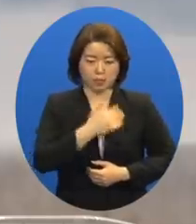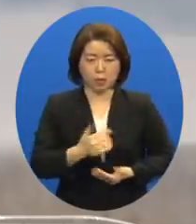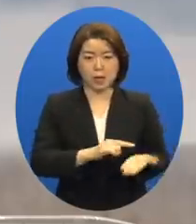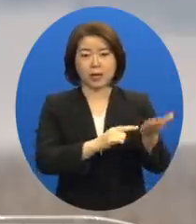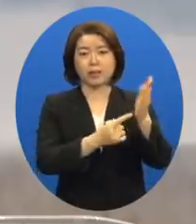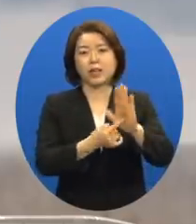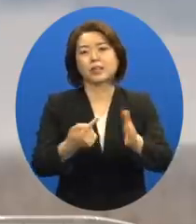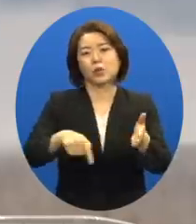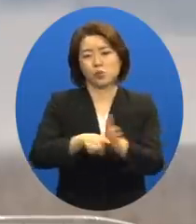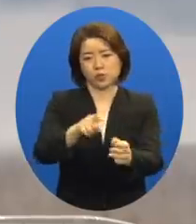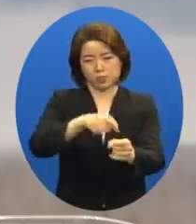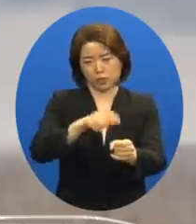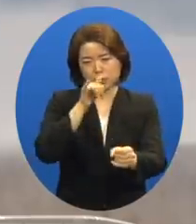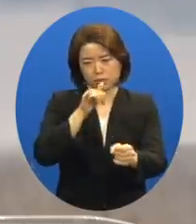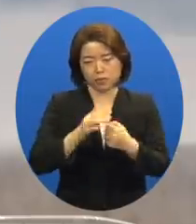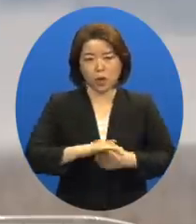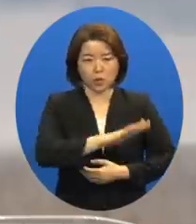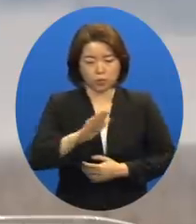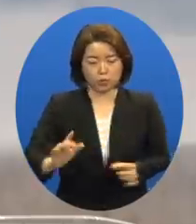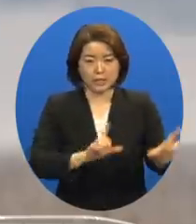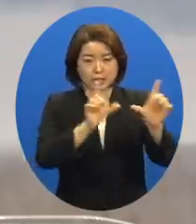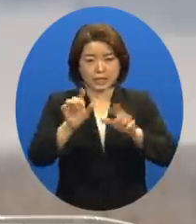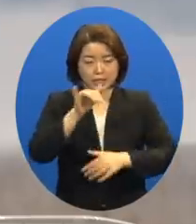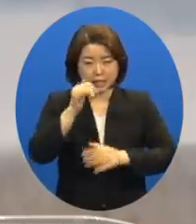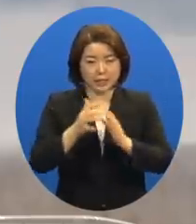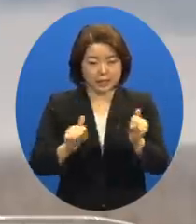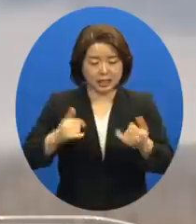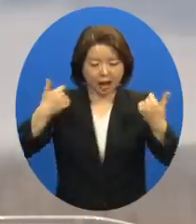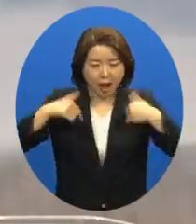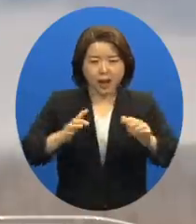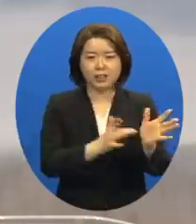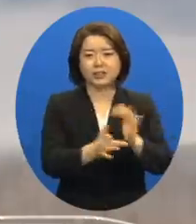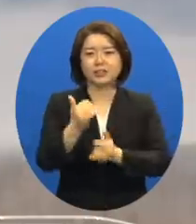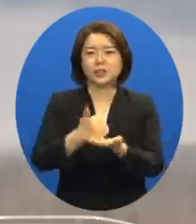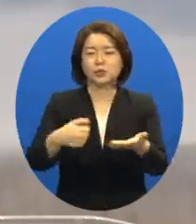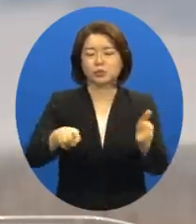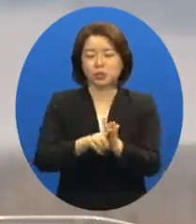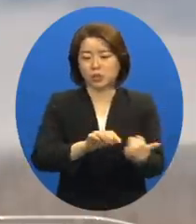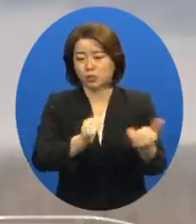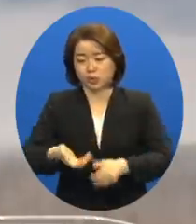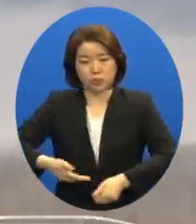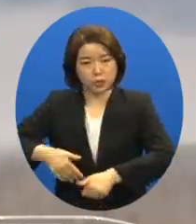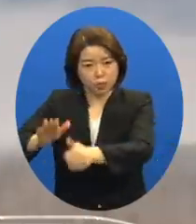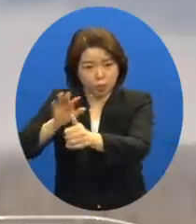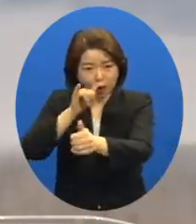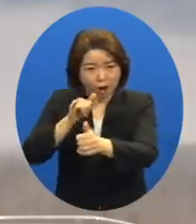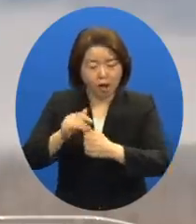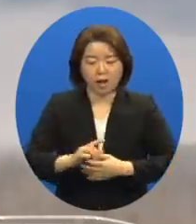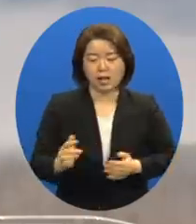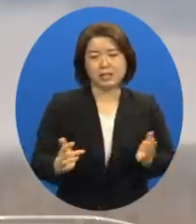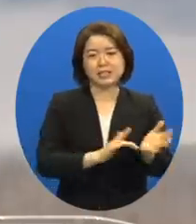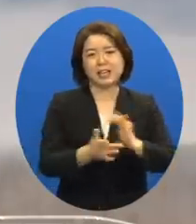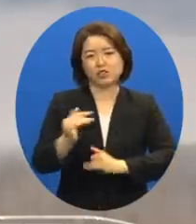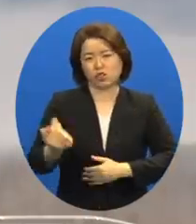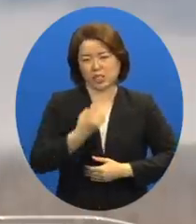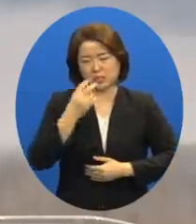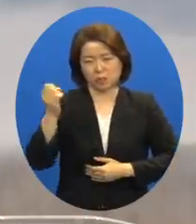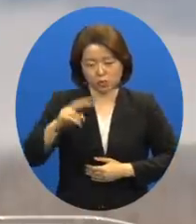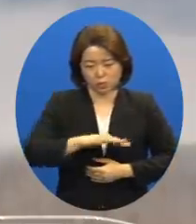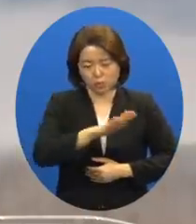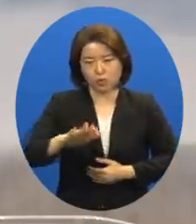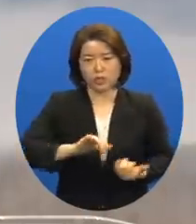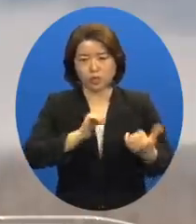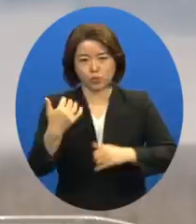나타나게 하려 함이라. 우리 살아있는 자가 항상 예수를 위하여 죽음에 넘겨짐은 예수의 생명이 또한 우리 죽을